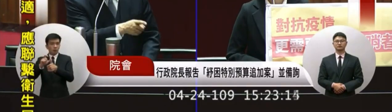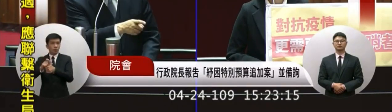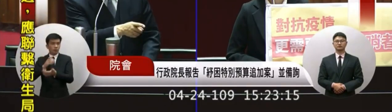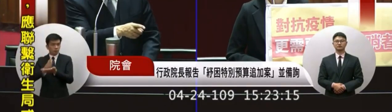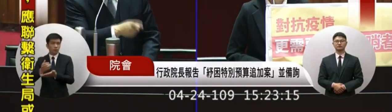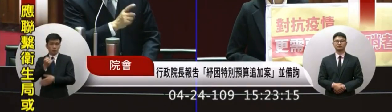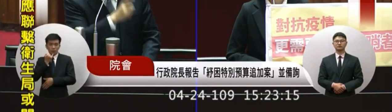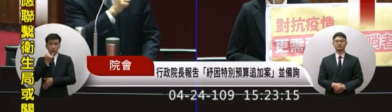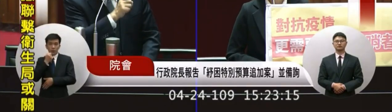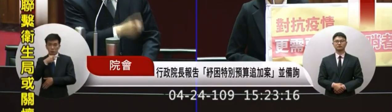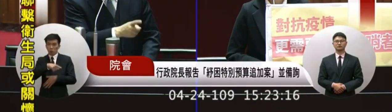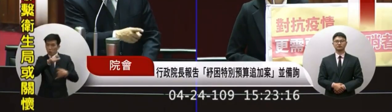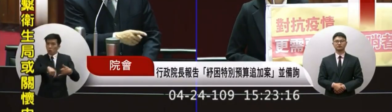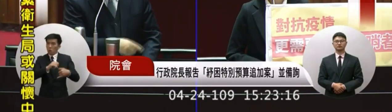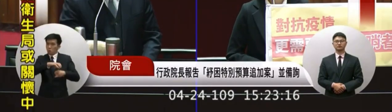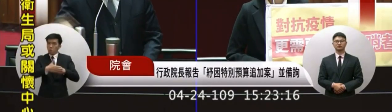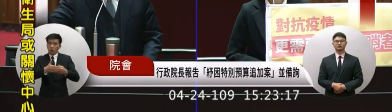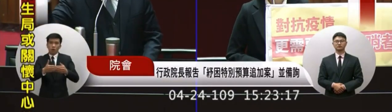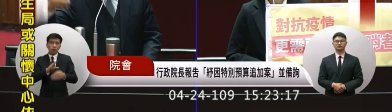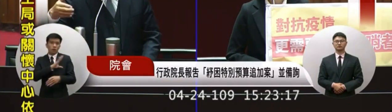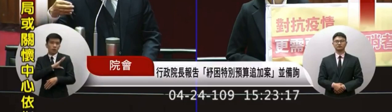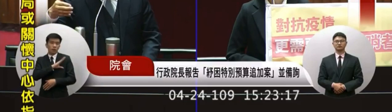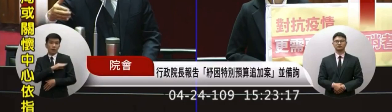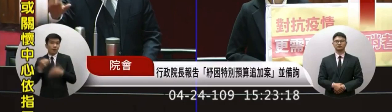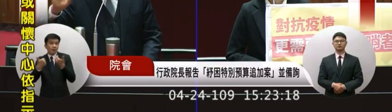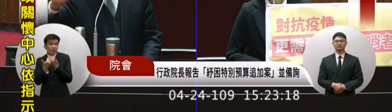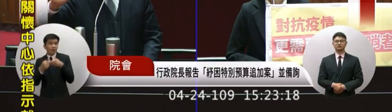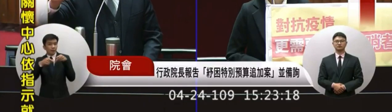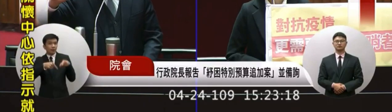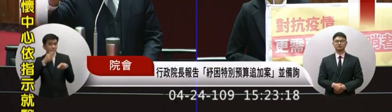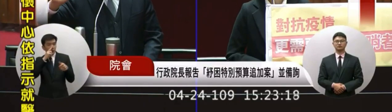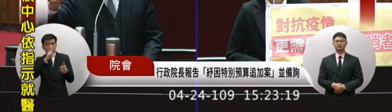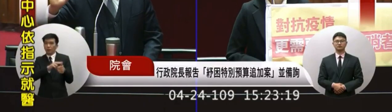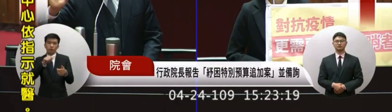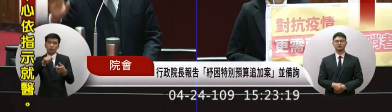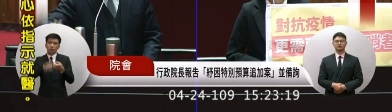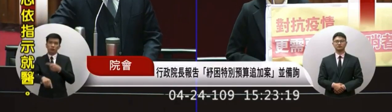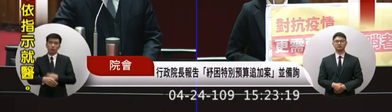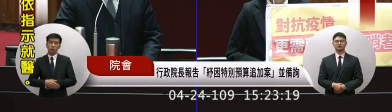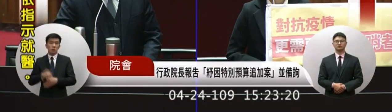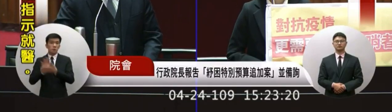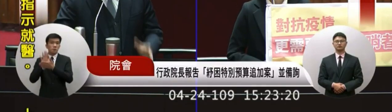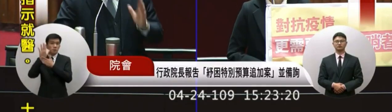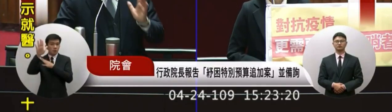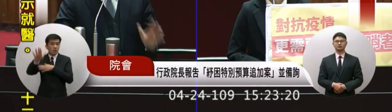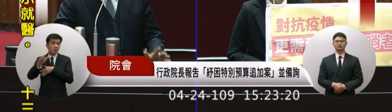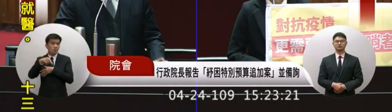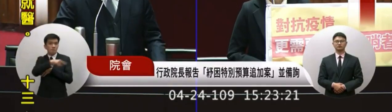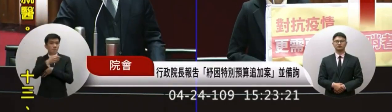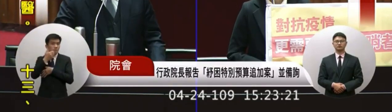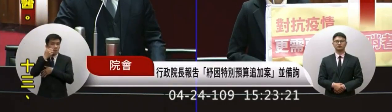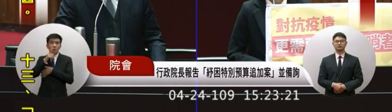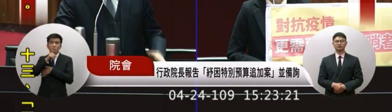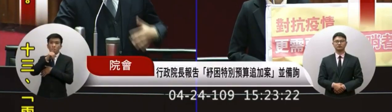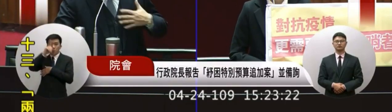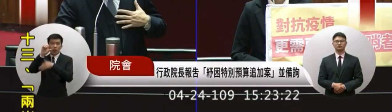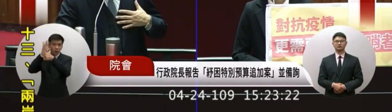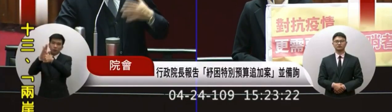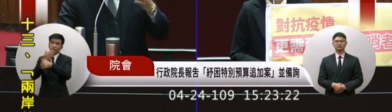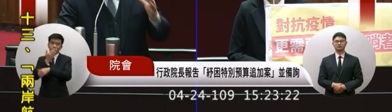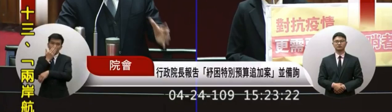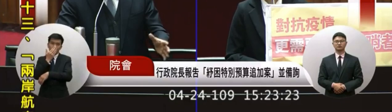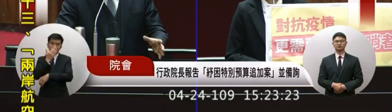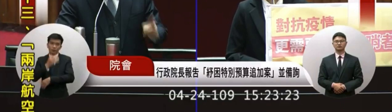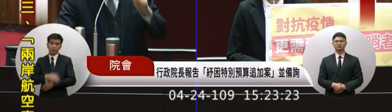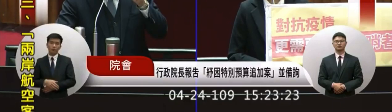且应该保护，不能让他反而受打击，那这样以后没有人敢来揭发，所以这